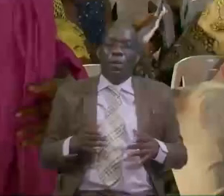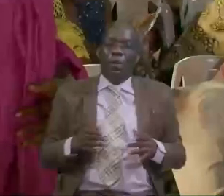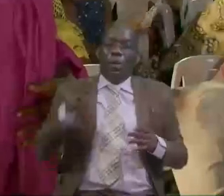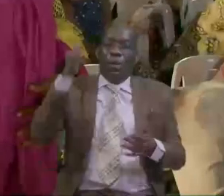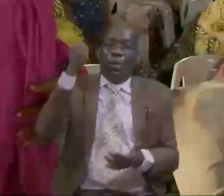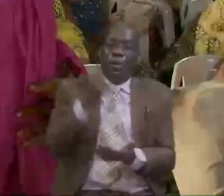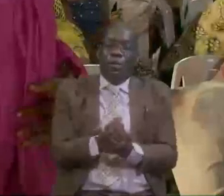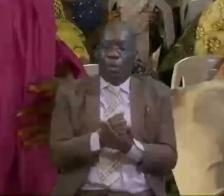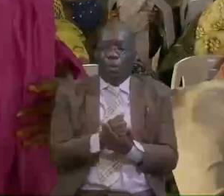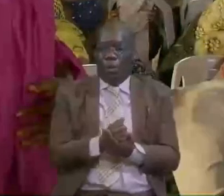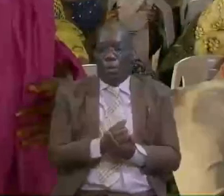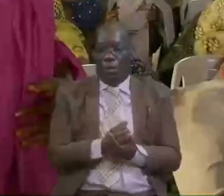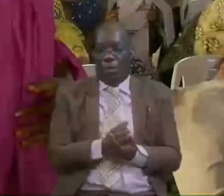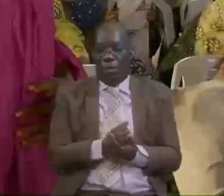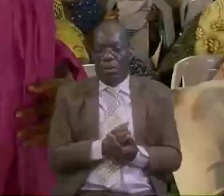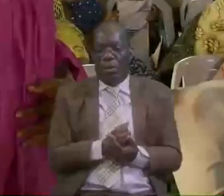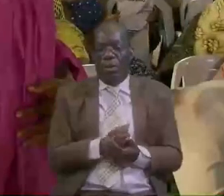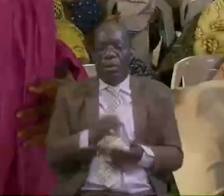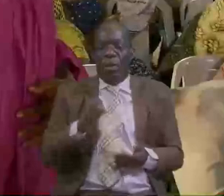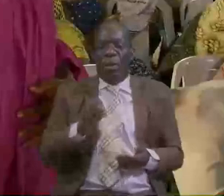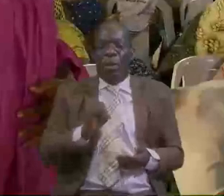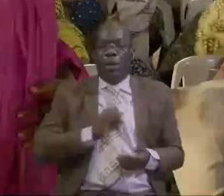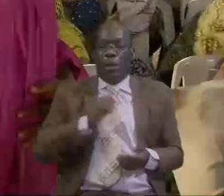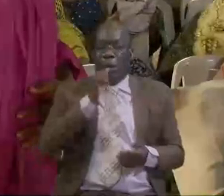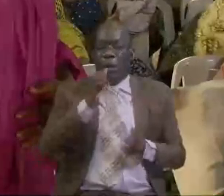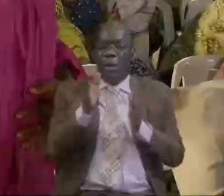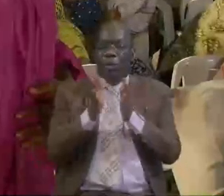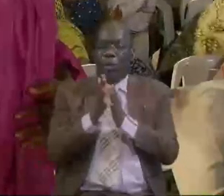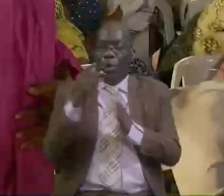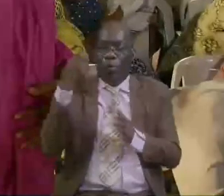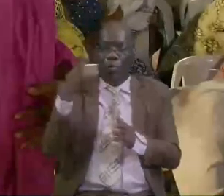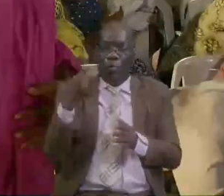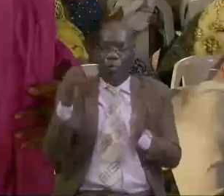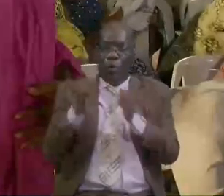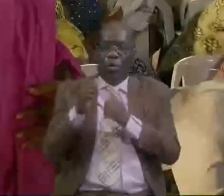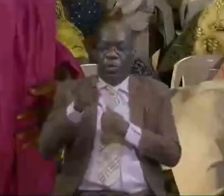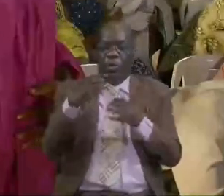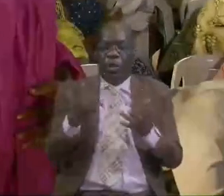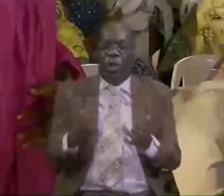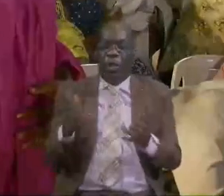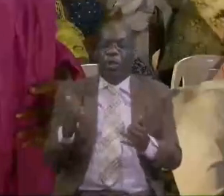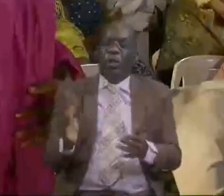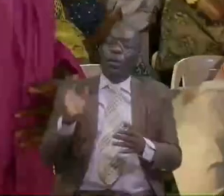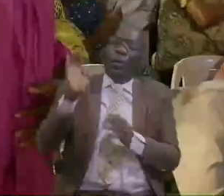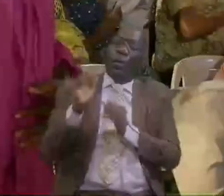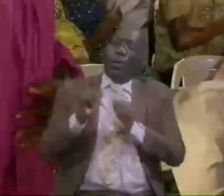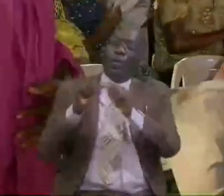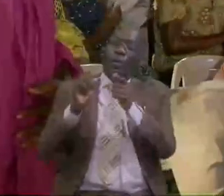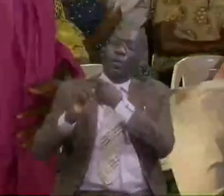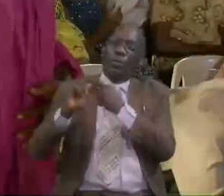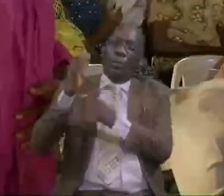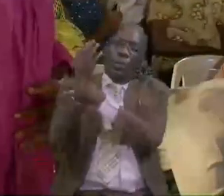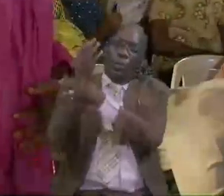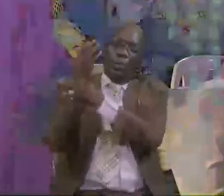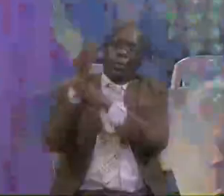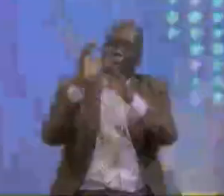Amen. Je prie avec vous maintenant. Gardez toujours les mains levées quand vous êtes toujours debout.